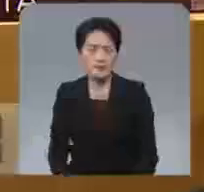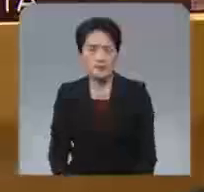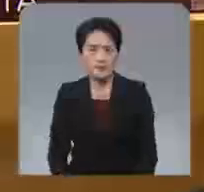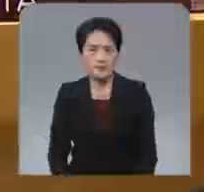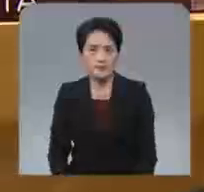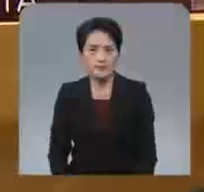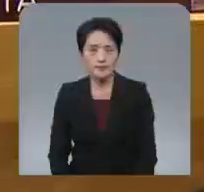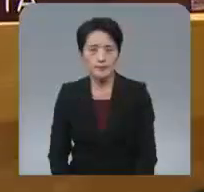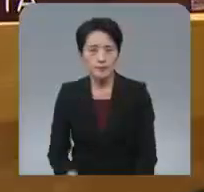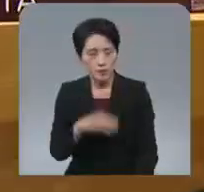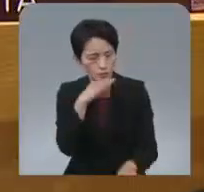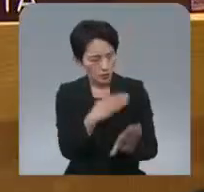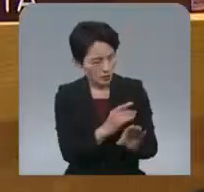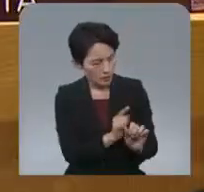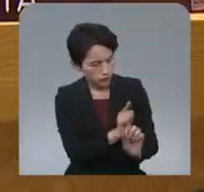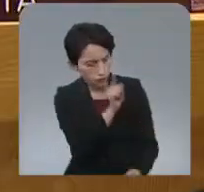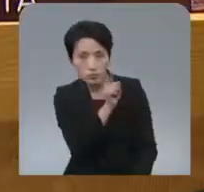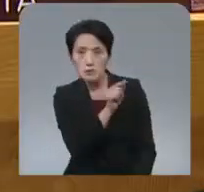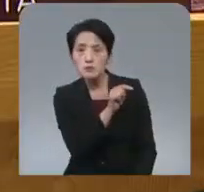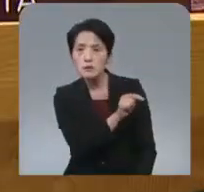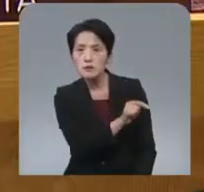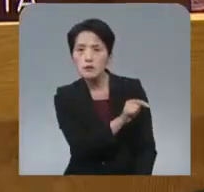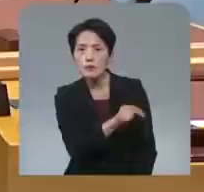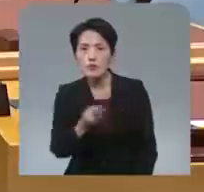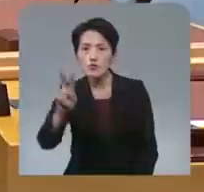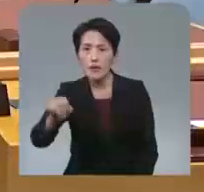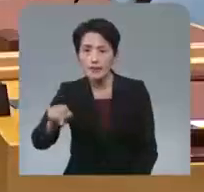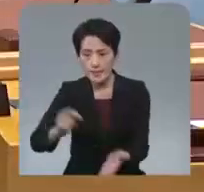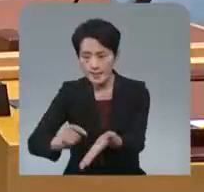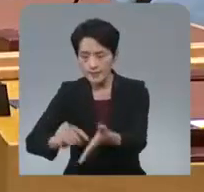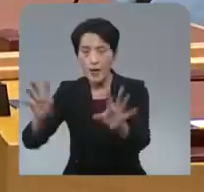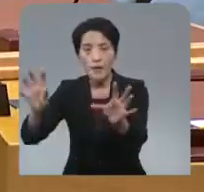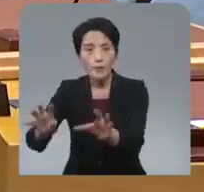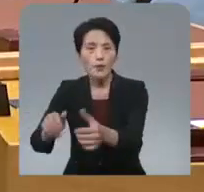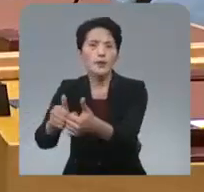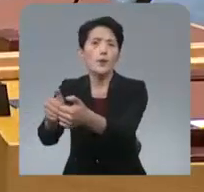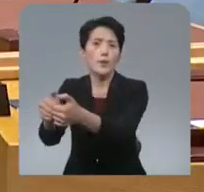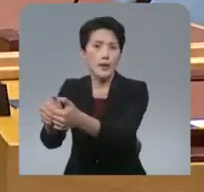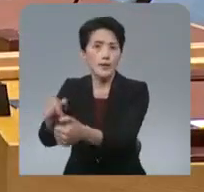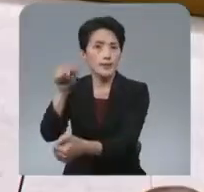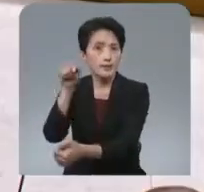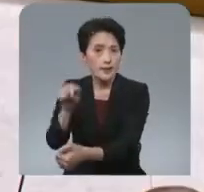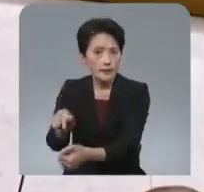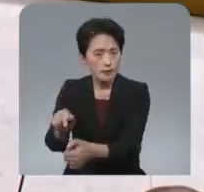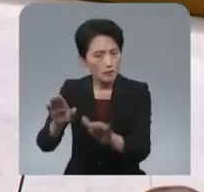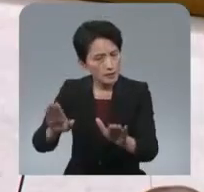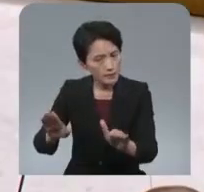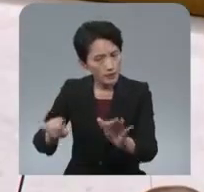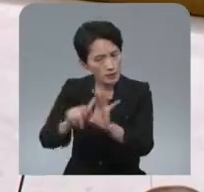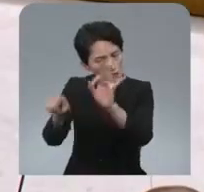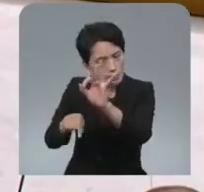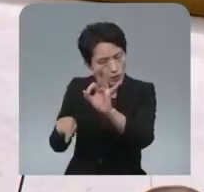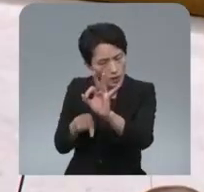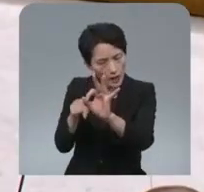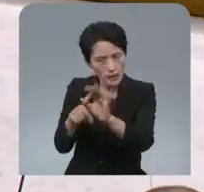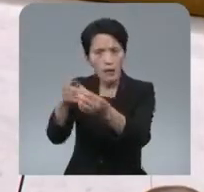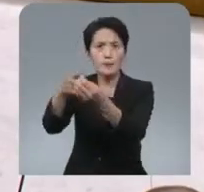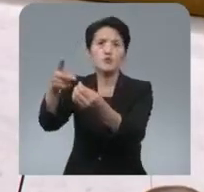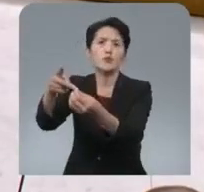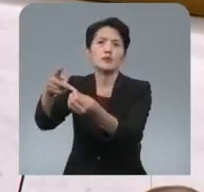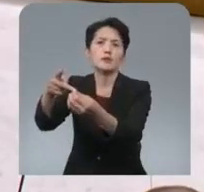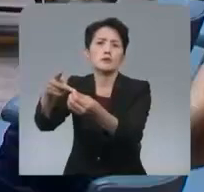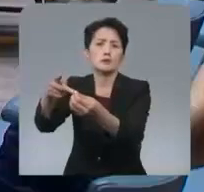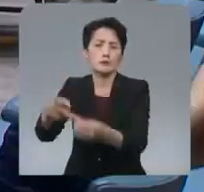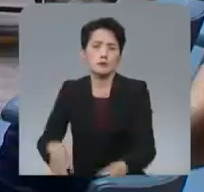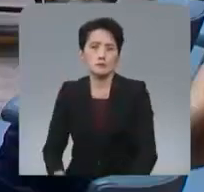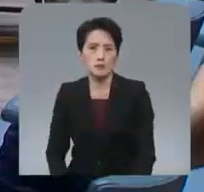с принятыми ранее резолюциями Совбеза ООН, Северной Корее запрещено разрабатывать или испытывать баллистические ракеты и ядерное